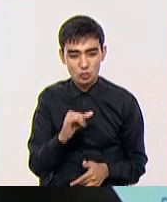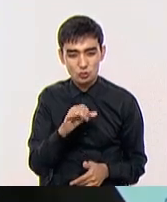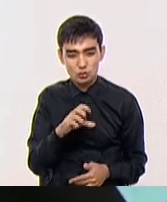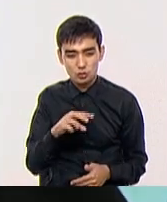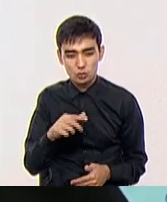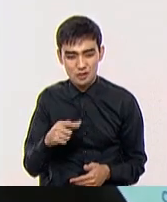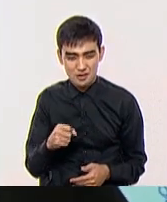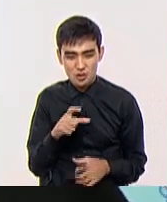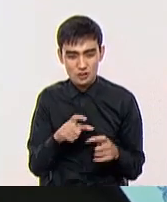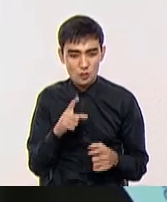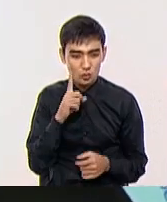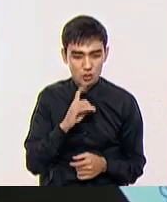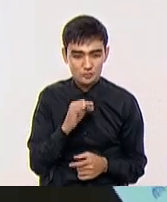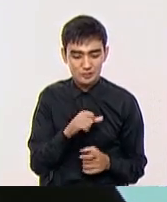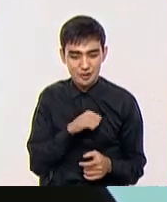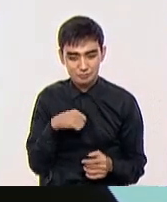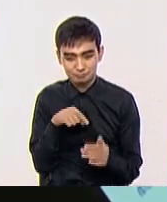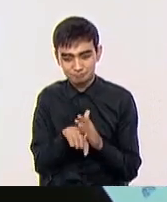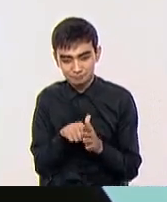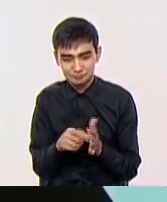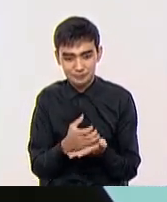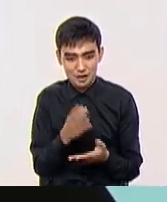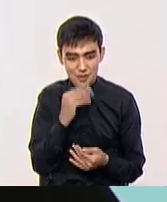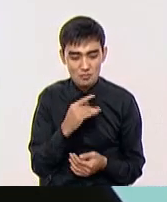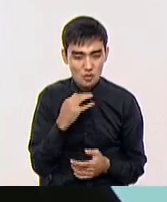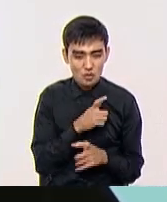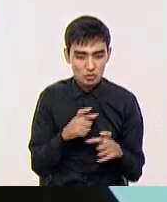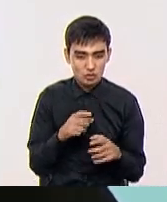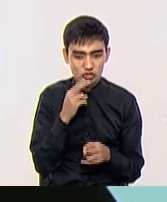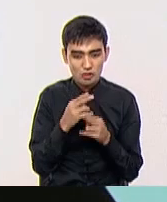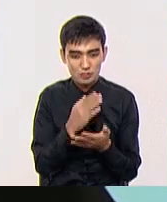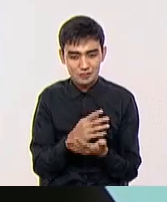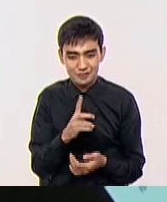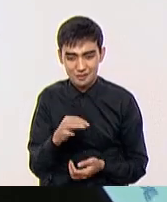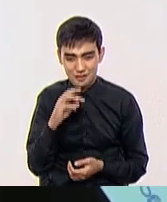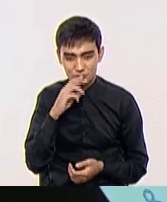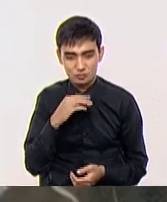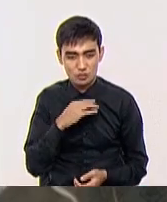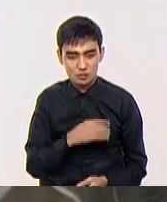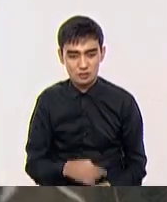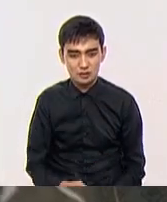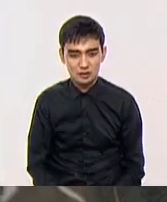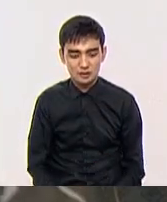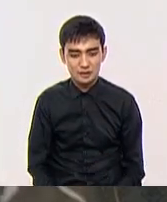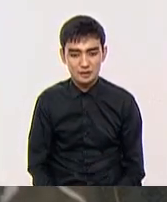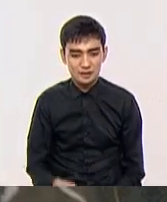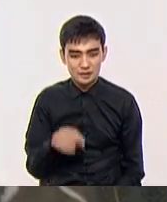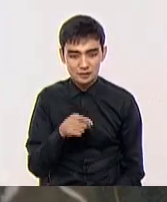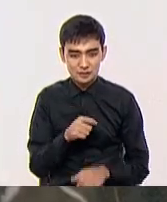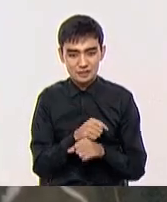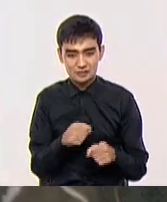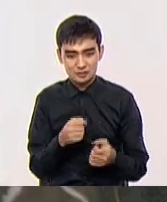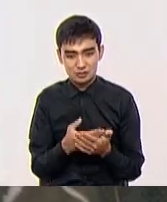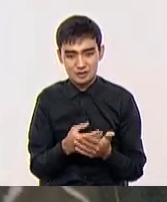выбрать производителя. Но к общественнику Ниязусу Ниталиеву обращается много людей с жалобами на ошибки. Здесь фактически нельзя